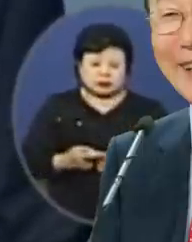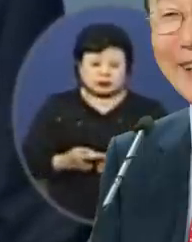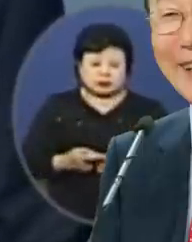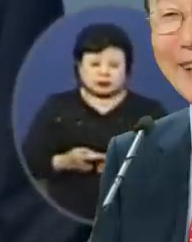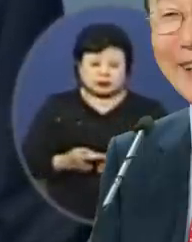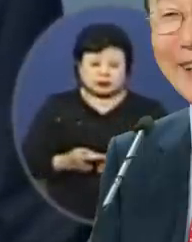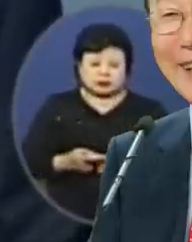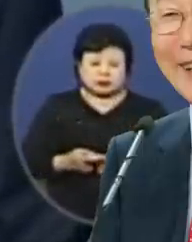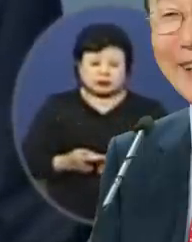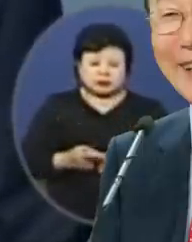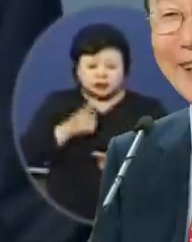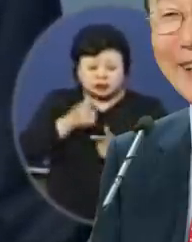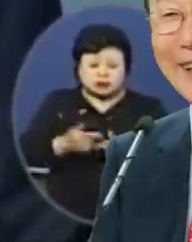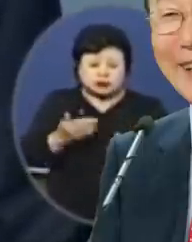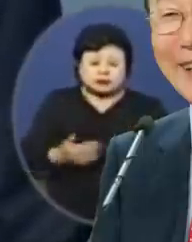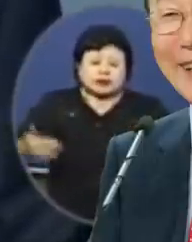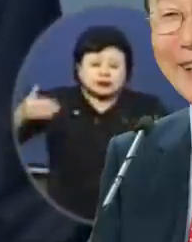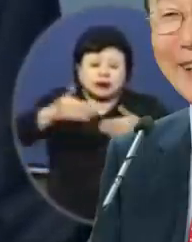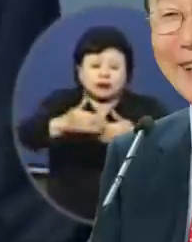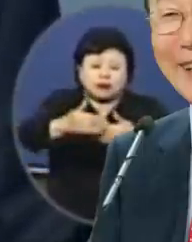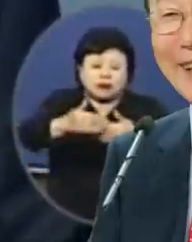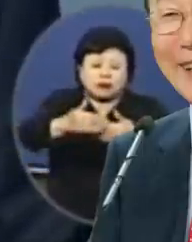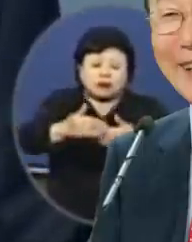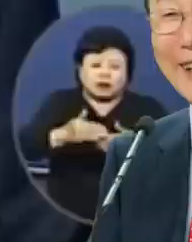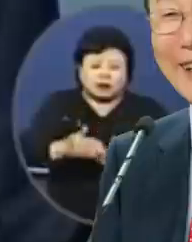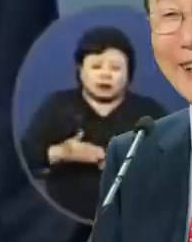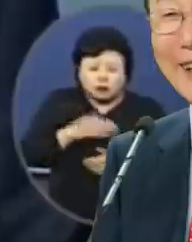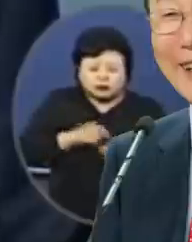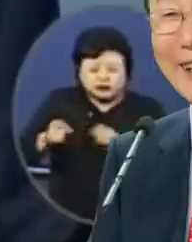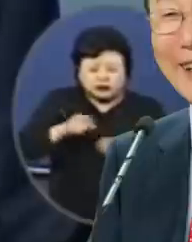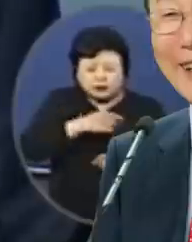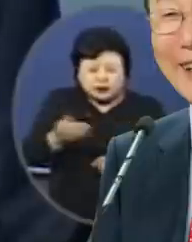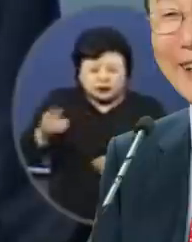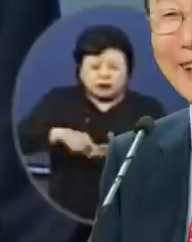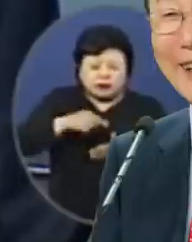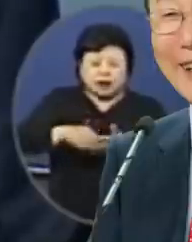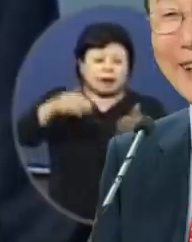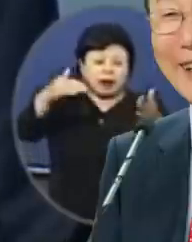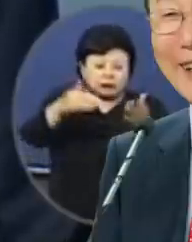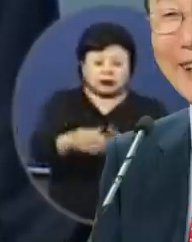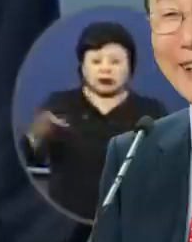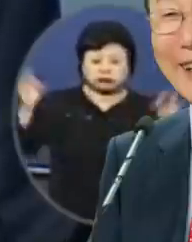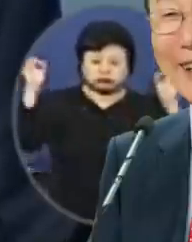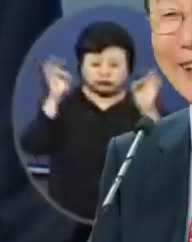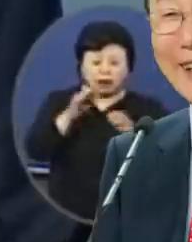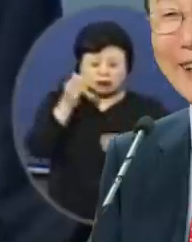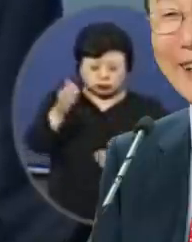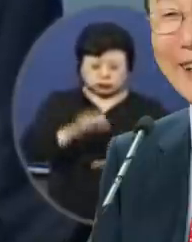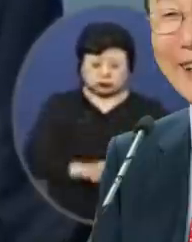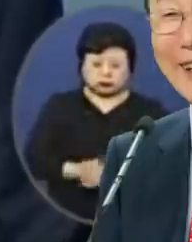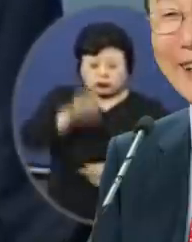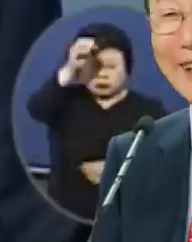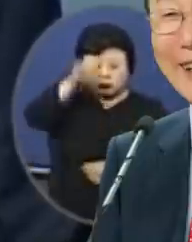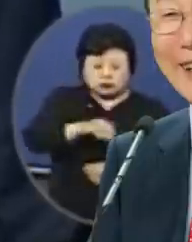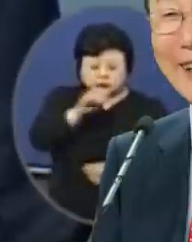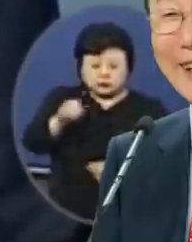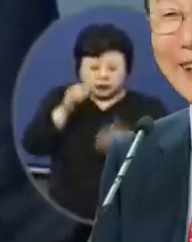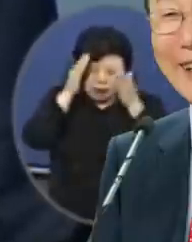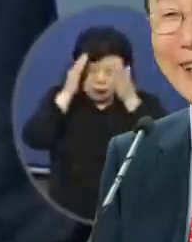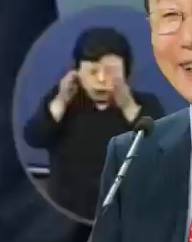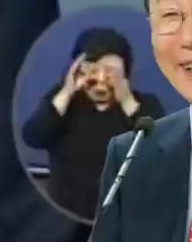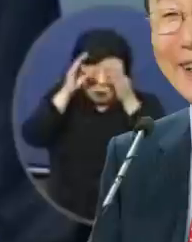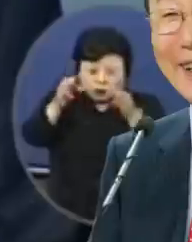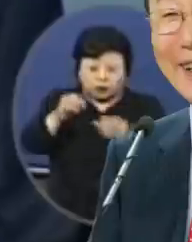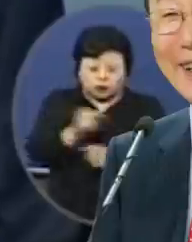우리 것을 당신의 것으로 끌어안고 몸짓고 피 흘려서 청산해서 다 없애버렸었습니다. 그러므로 십자가를 바라보면 나는